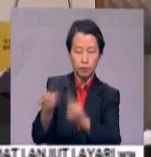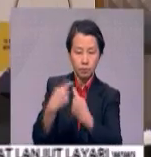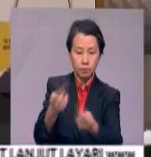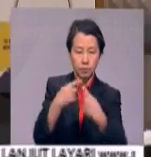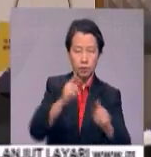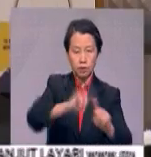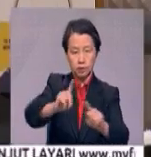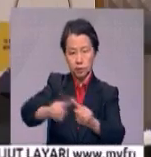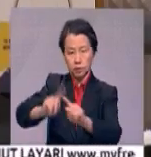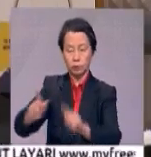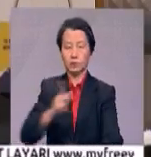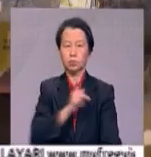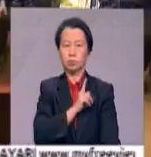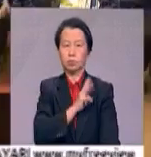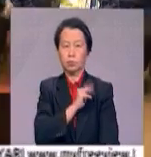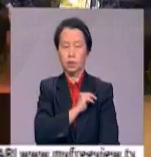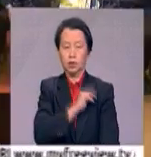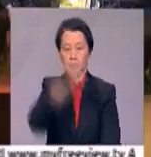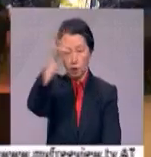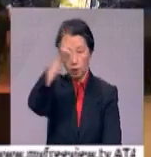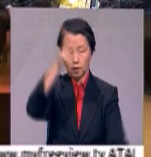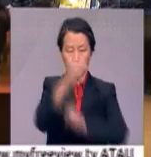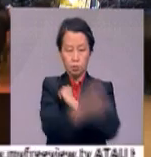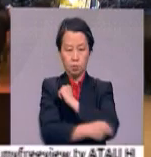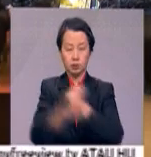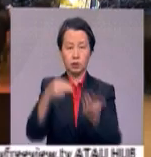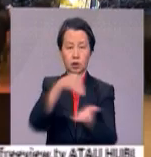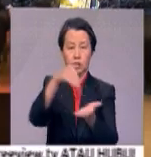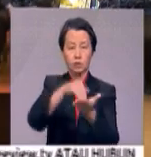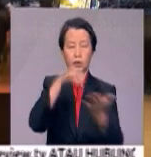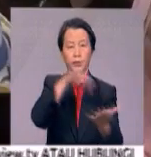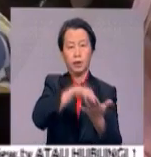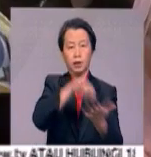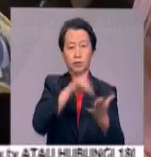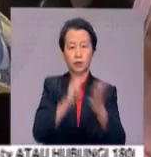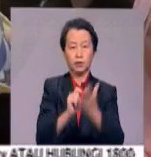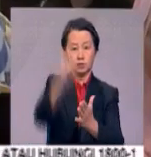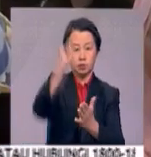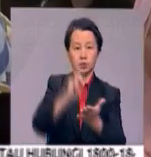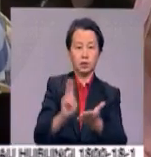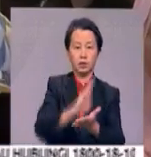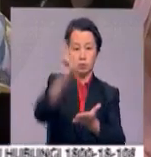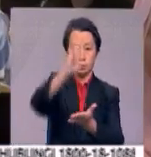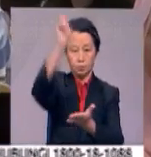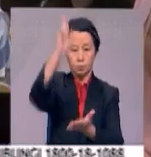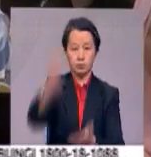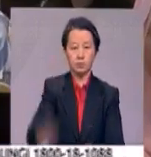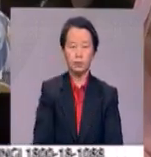dari pelbagai kementerian, kerajaan negeri dan pusat pengajian tinggi.